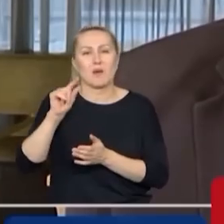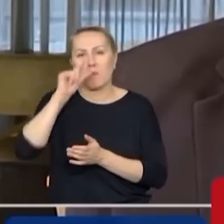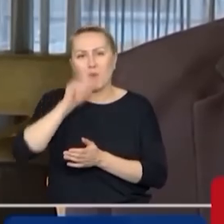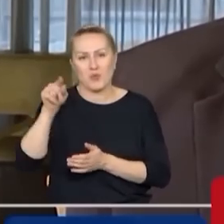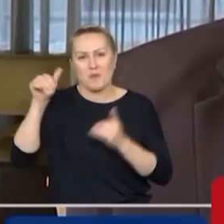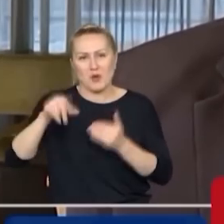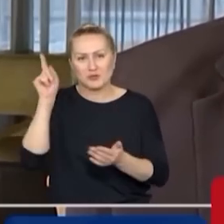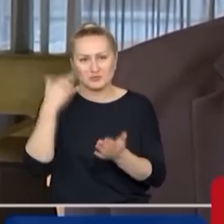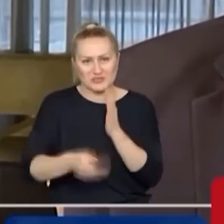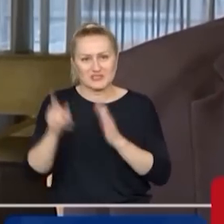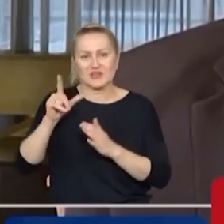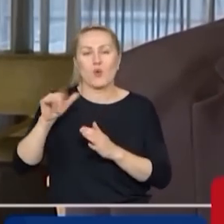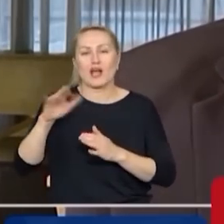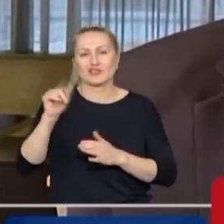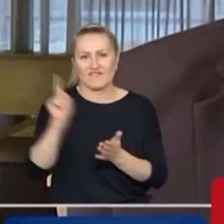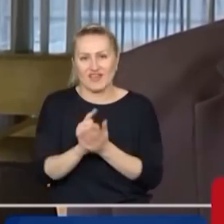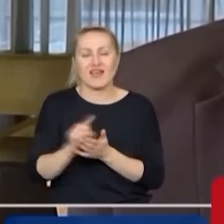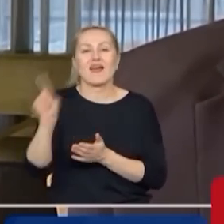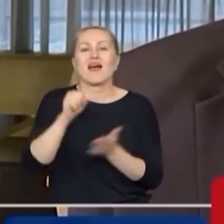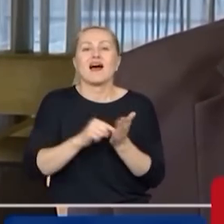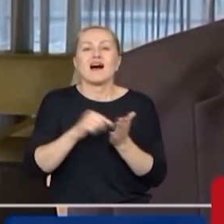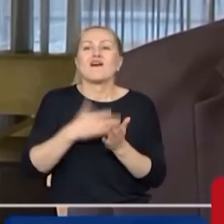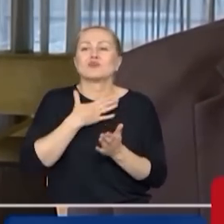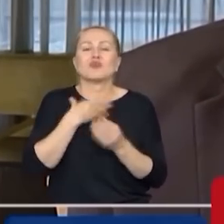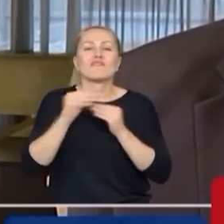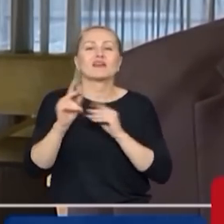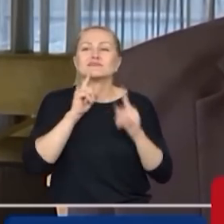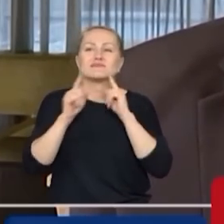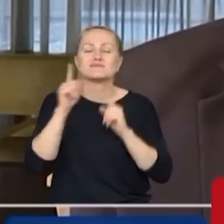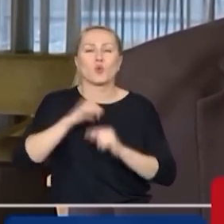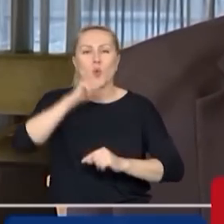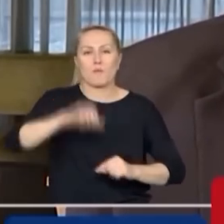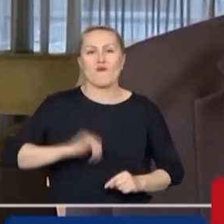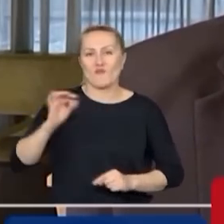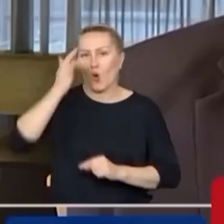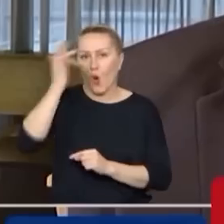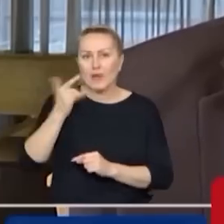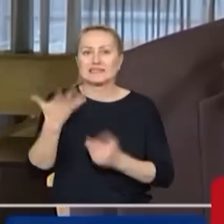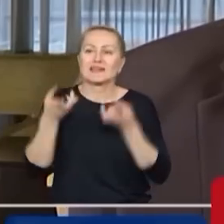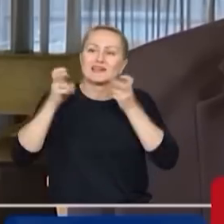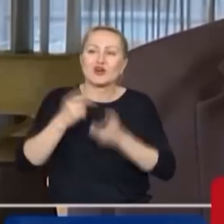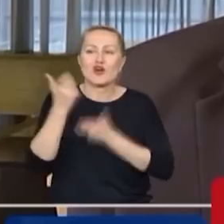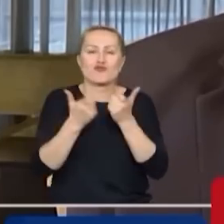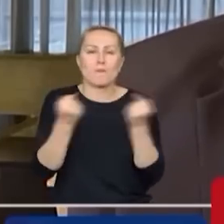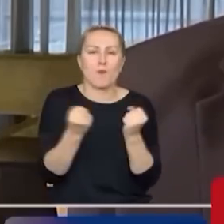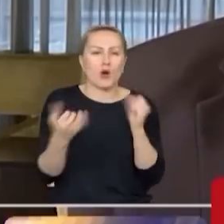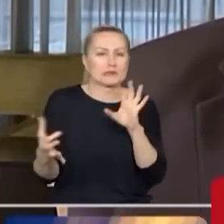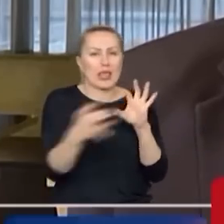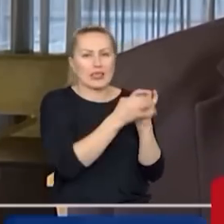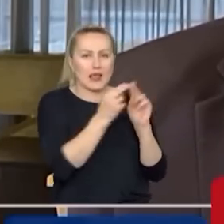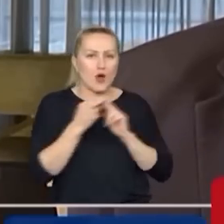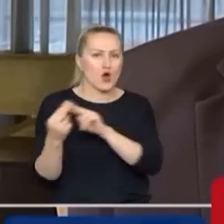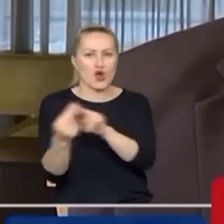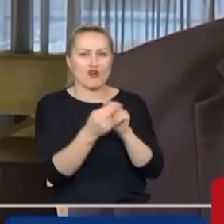ostatnio obserwuję, że więcej i więcej komunikuje się z gubernatorami rosyjskimi. Chce stworzyć bardzo mocny, bardzo